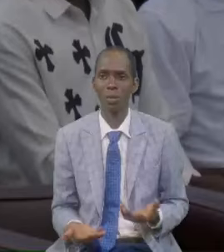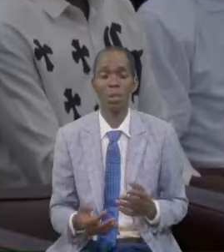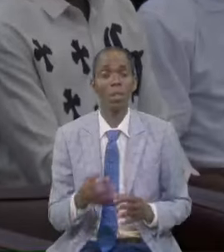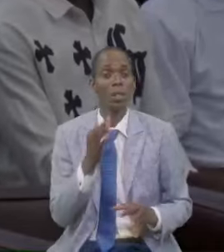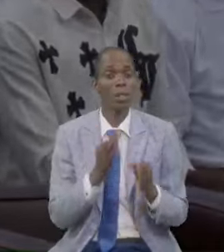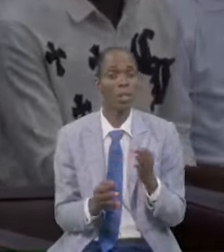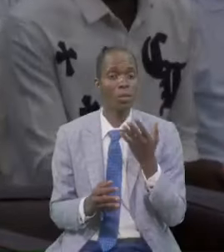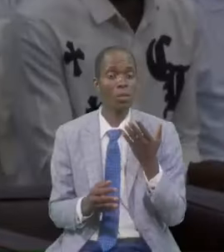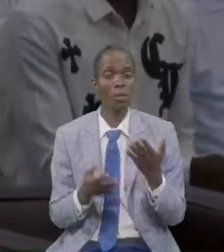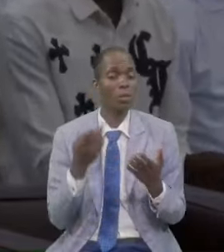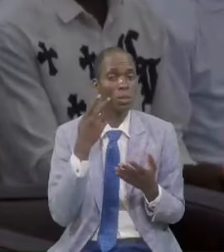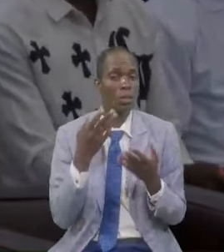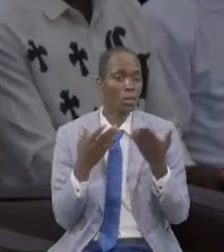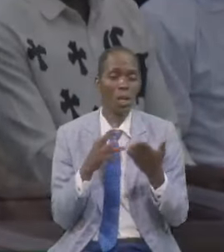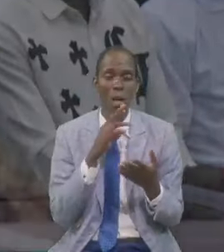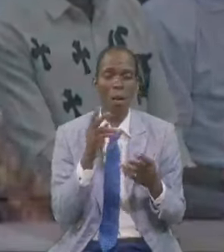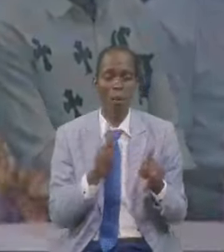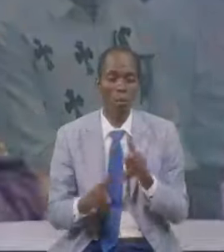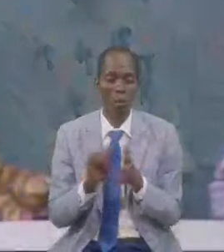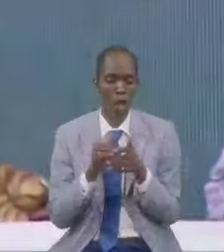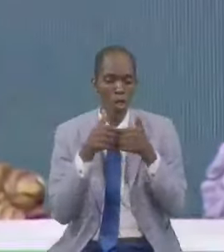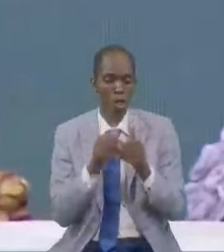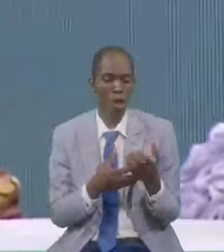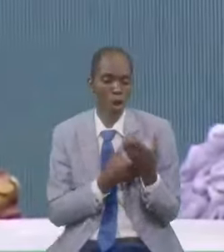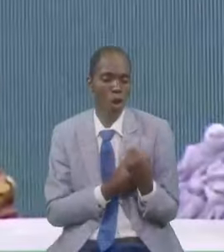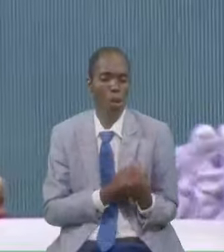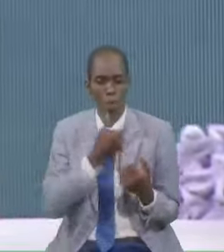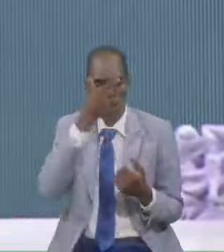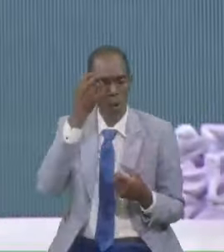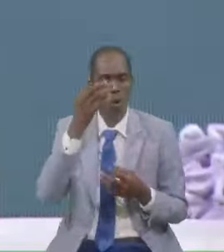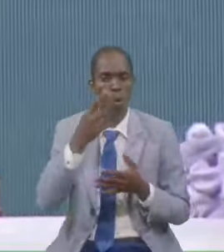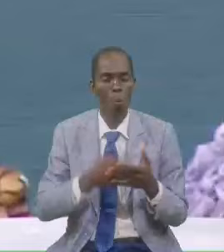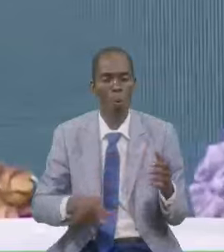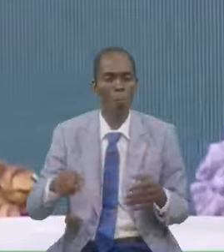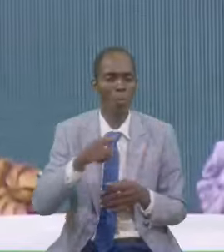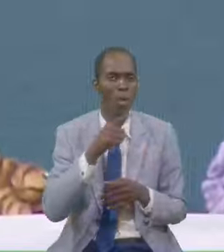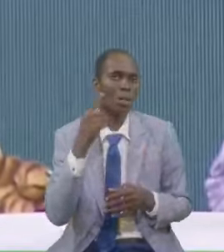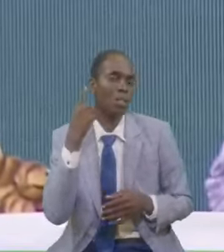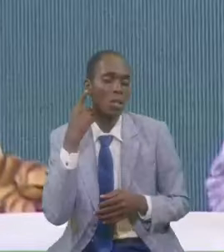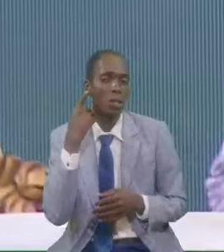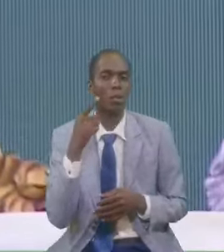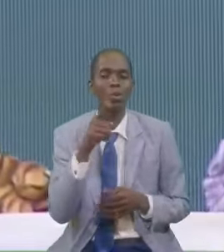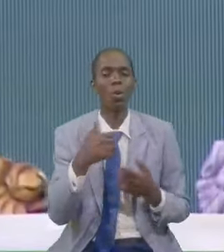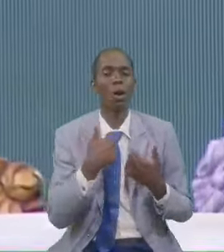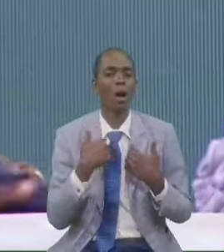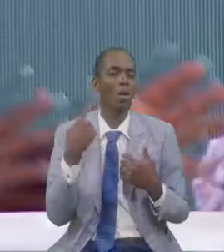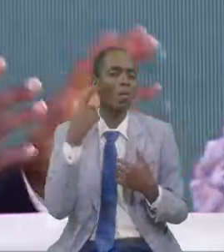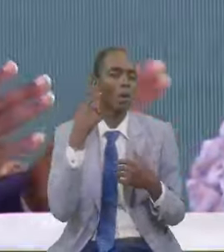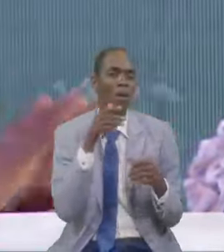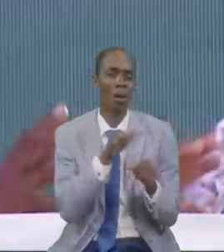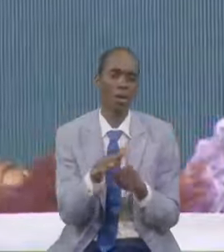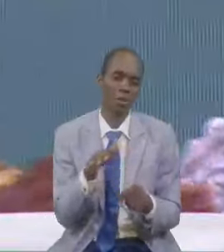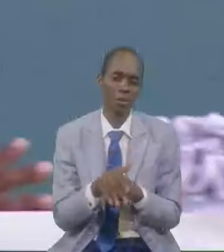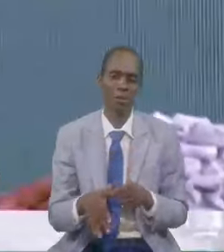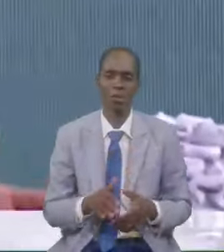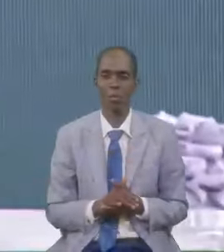courage because of what they hear. చాలా మంది వారు విన్న దాన్ని బట్టి నిరుత్సాహం చెందుతారు. You hear more than enough. మీరు మరి ఎక్కువ వినవలసి ఉంది. The